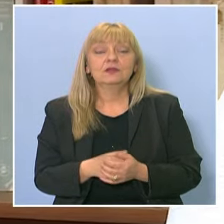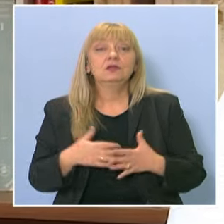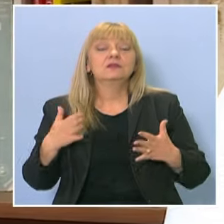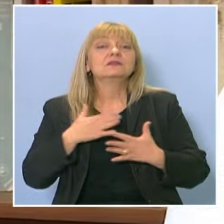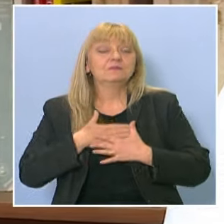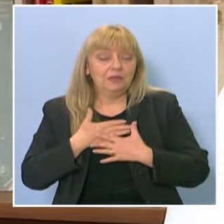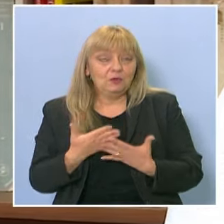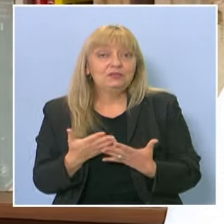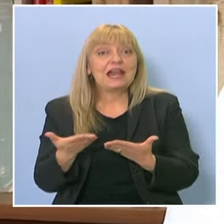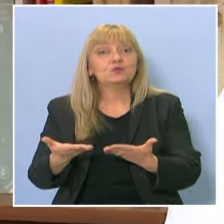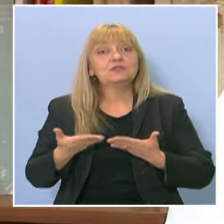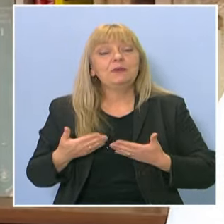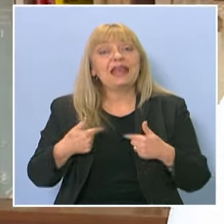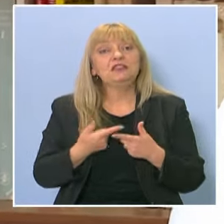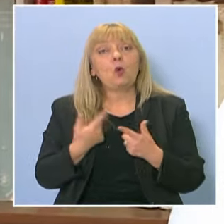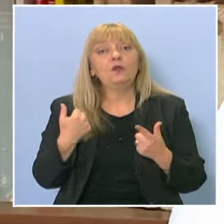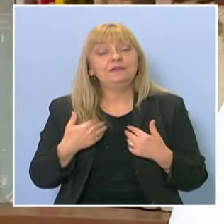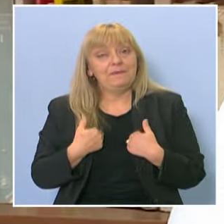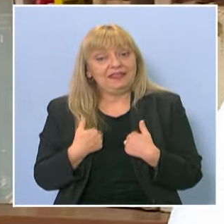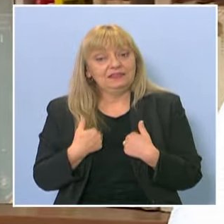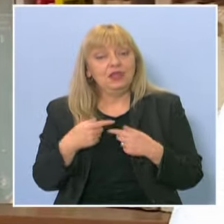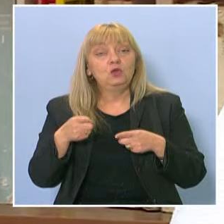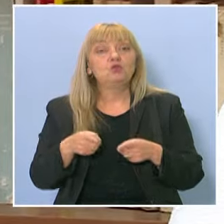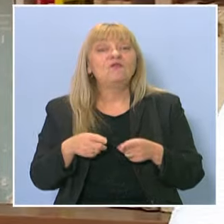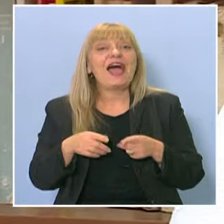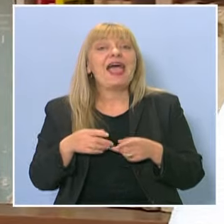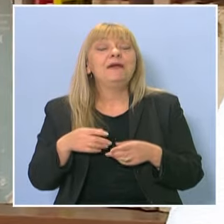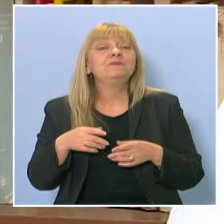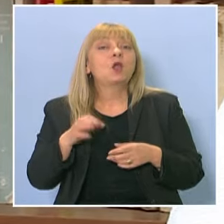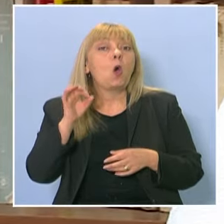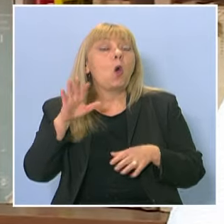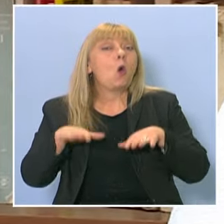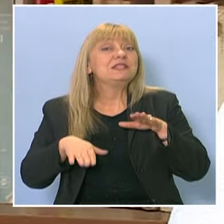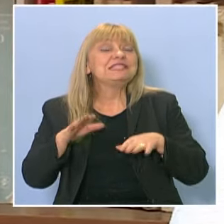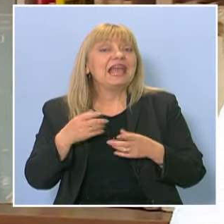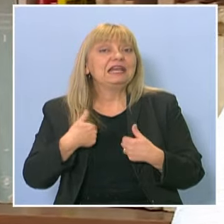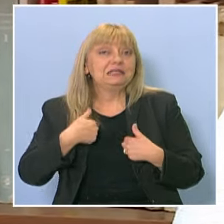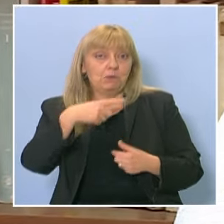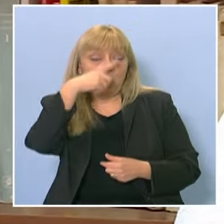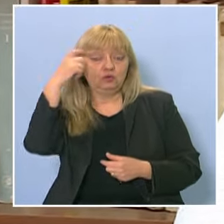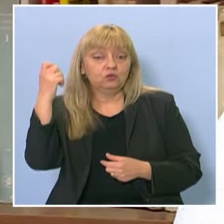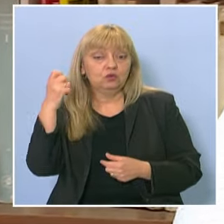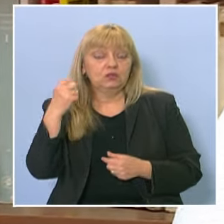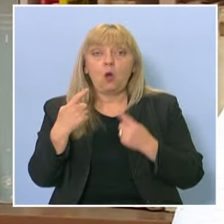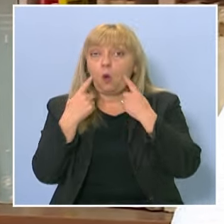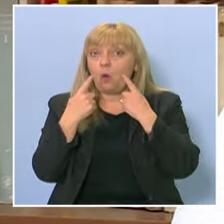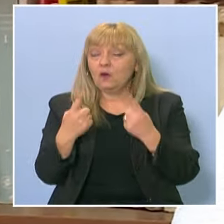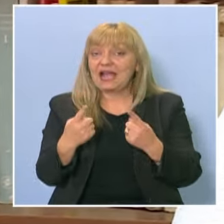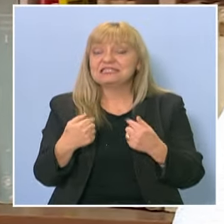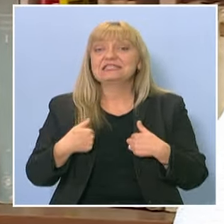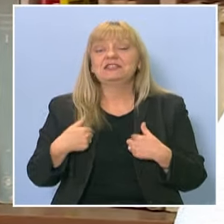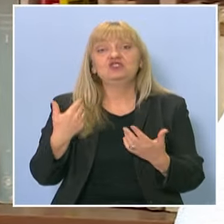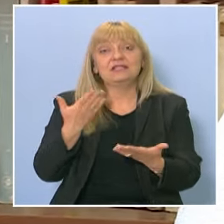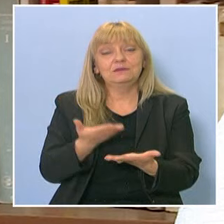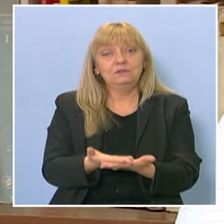благодарност приета от мене, защото това е някаква оценка на труда ни. Защото се оказа, че съм номинирана